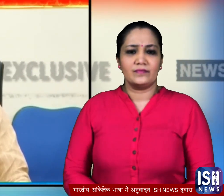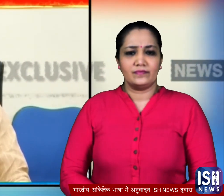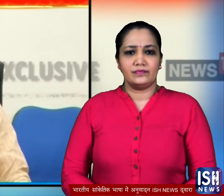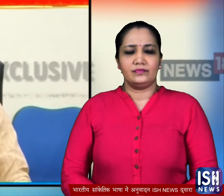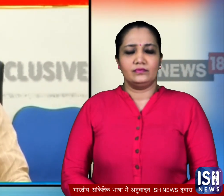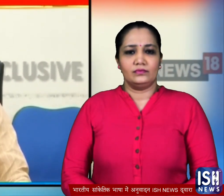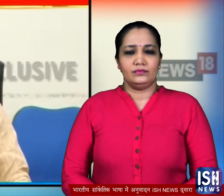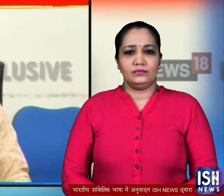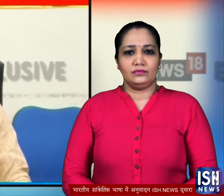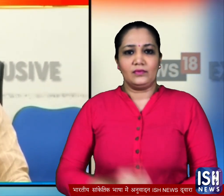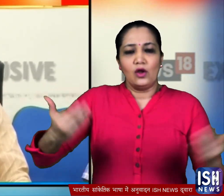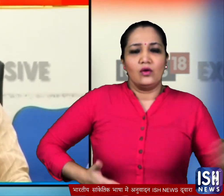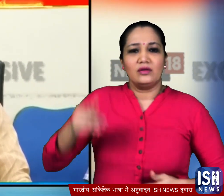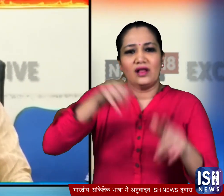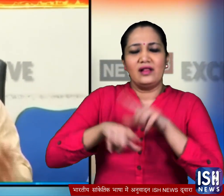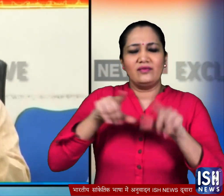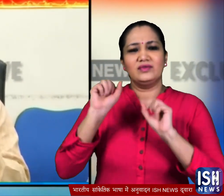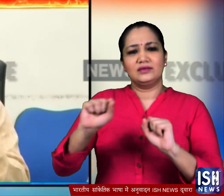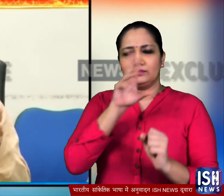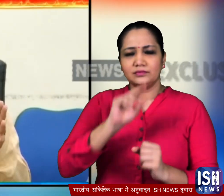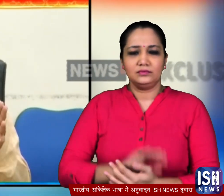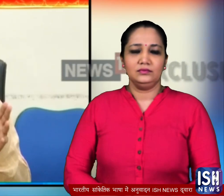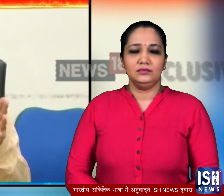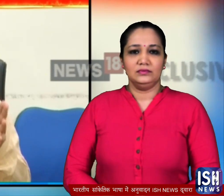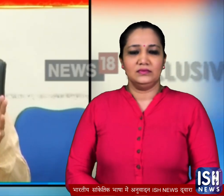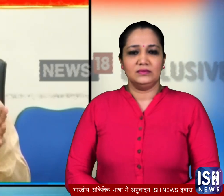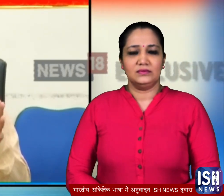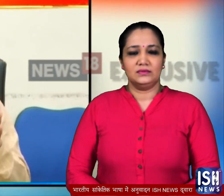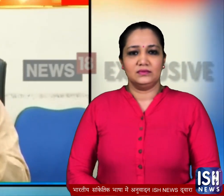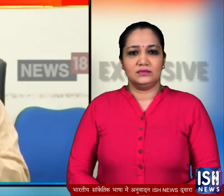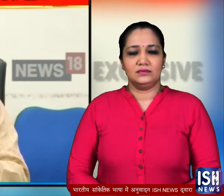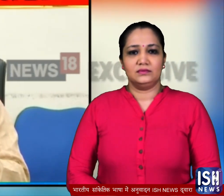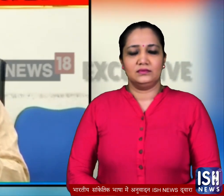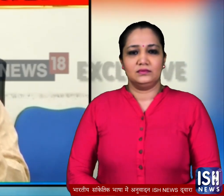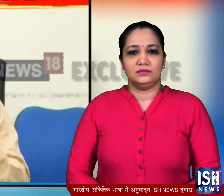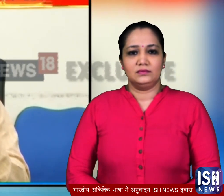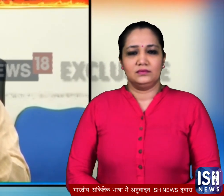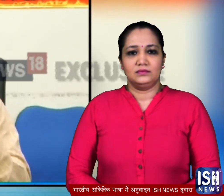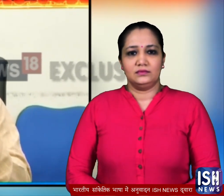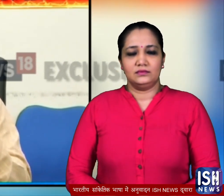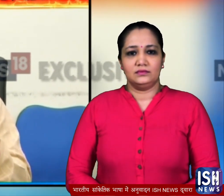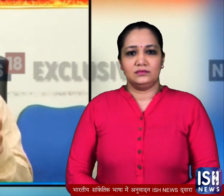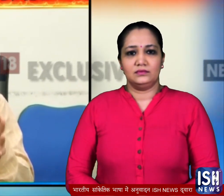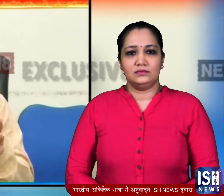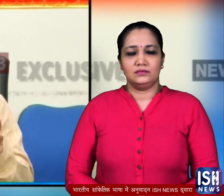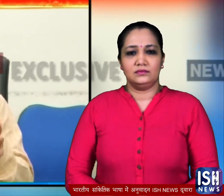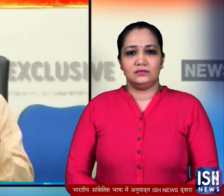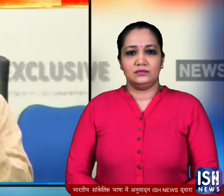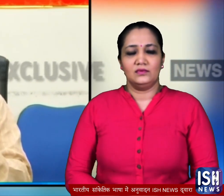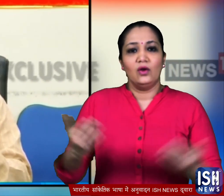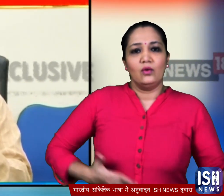বেসরকারি হাসপাতাল নার্সিংহোমগুলি এই তিনের মহাইরে কোনো চতুর্থ ব্যক্তি নেই